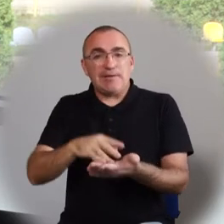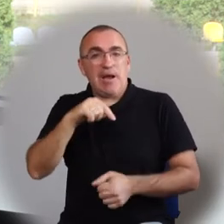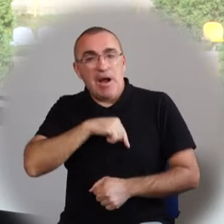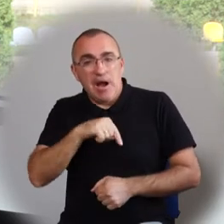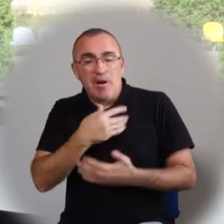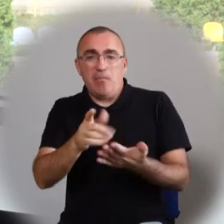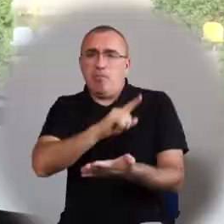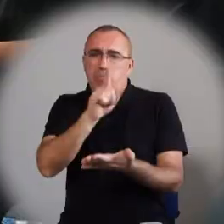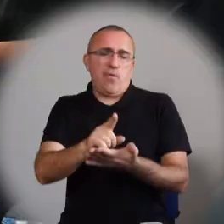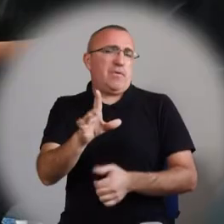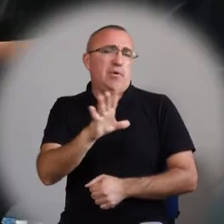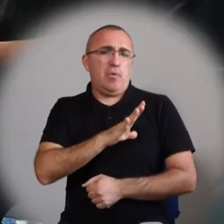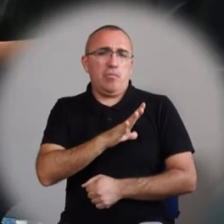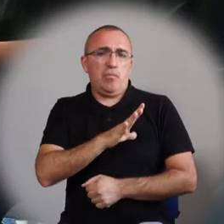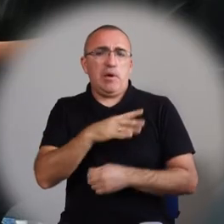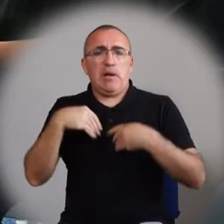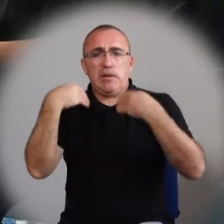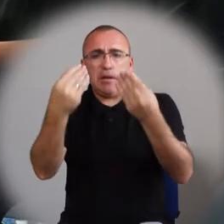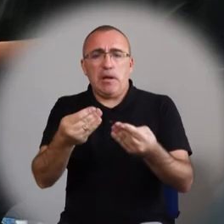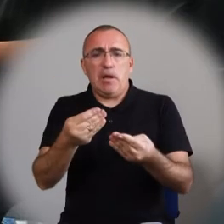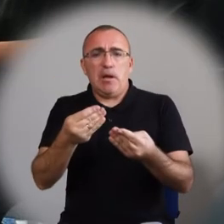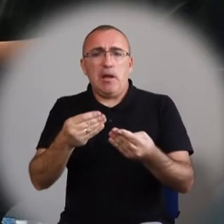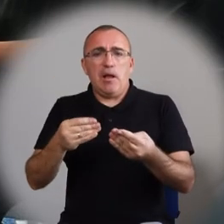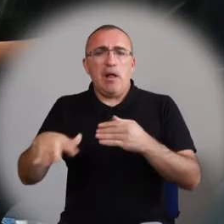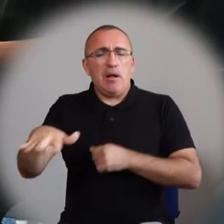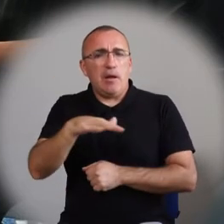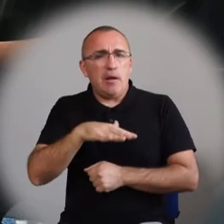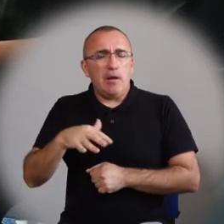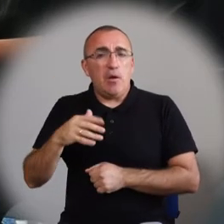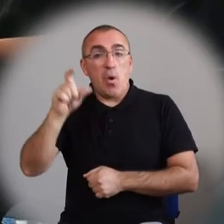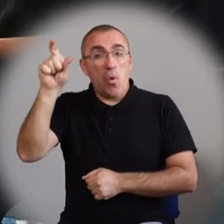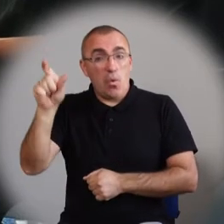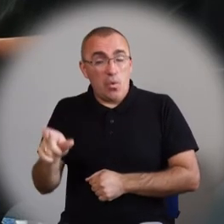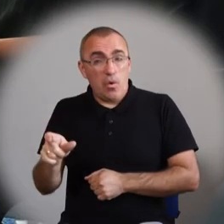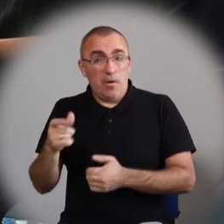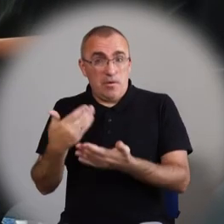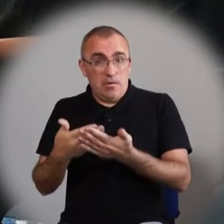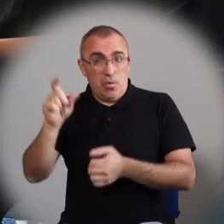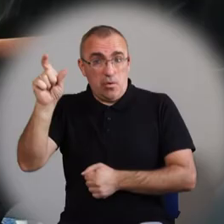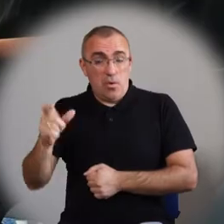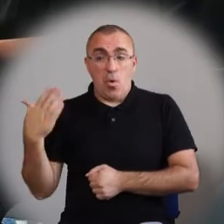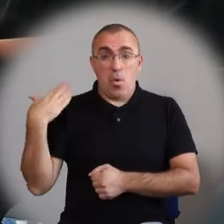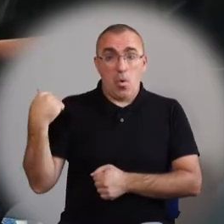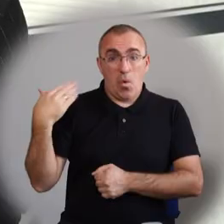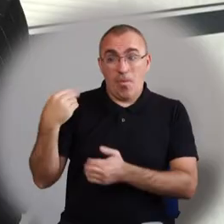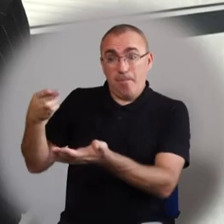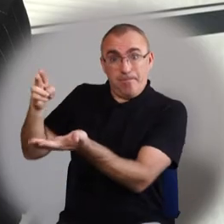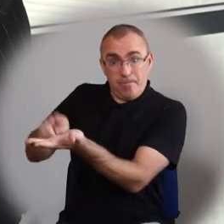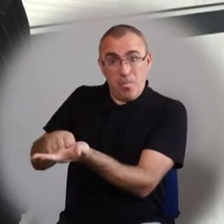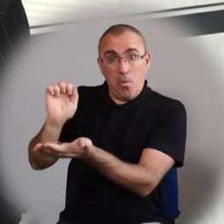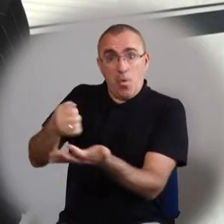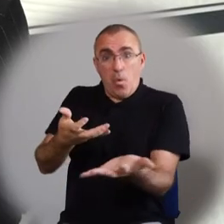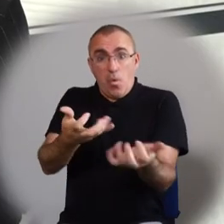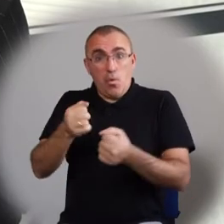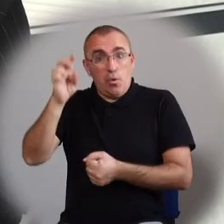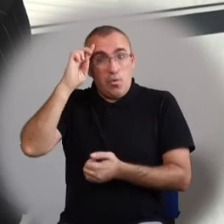послуги реєстраційного характеру, вони повинні бути надані як екстериторіальні, вони надаються. Тобто людина з